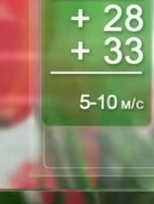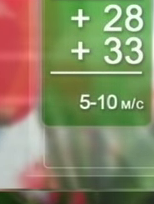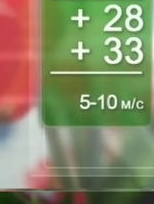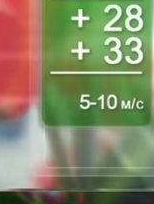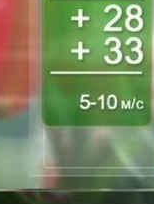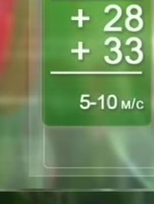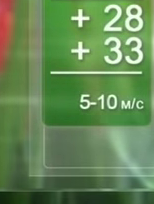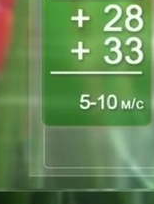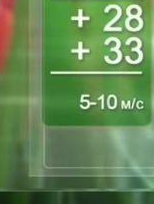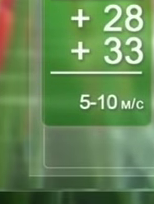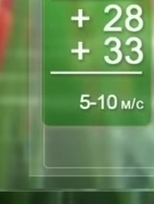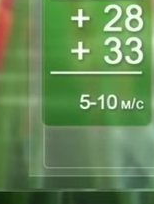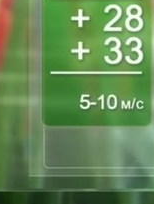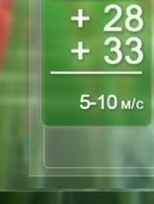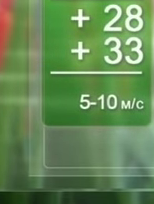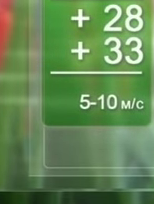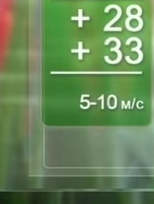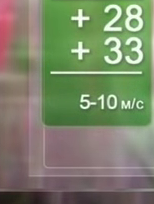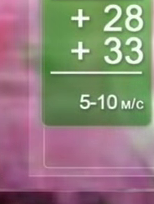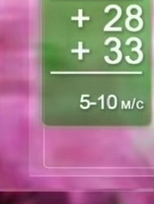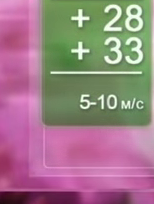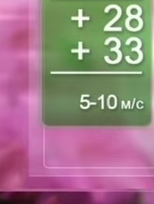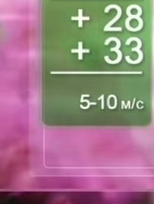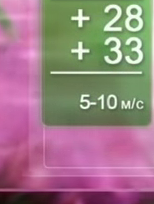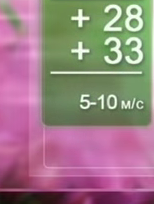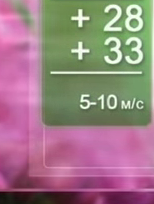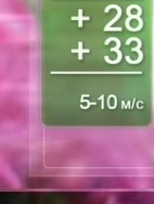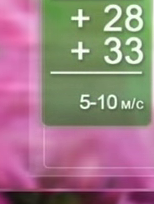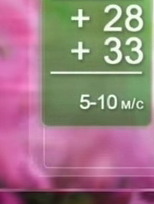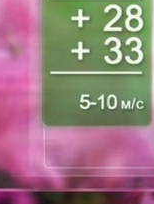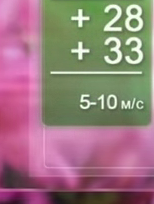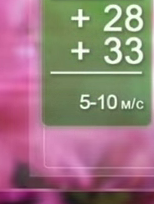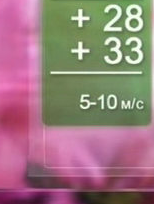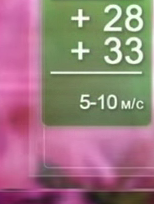синоптики прогнозують короткочасні грозові дощі, місцями град та шквали. Нічна